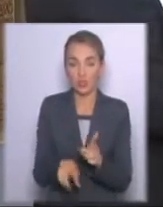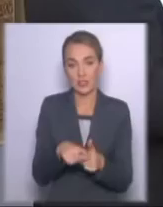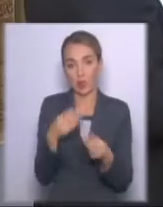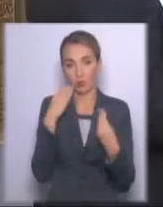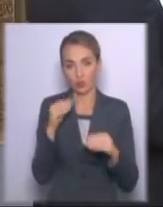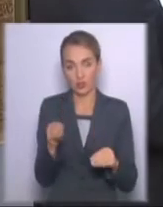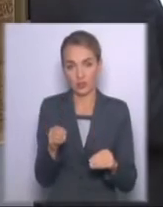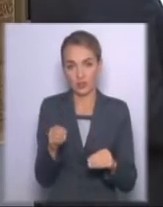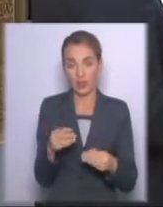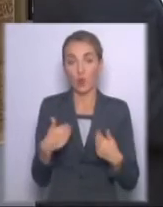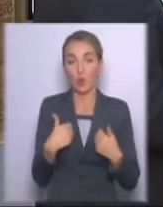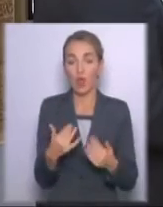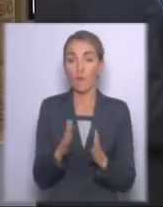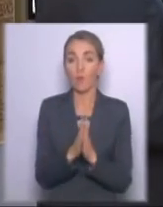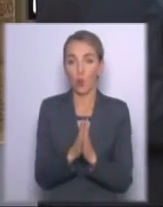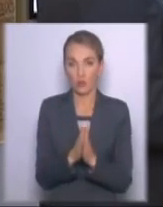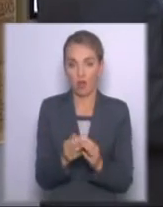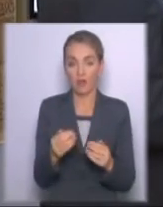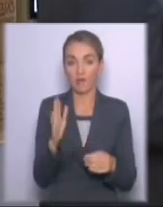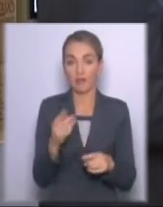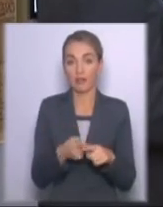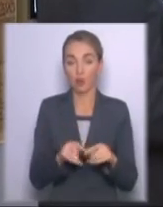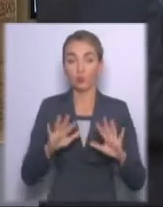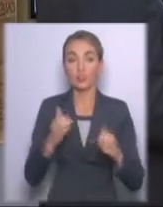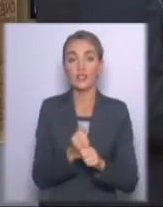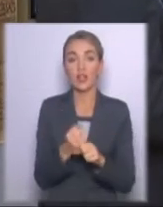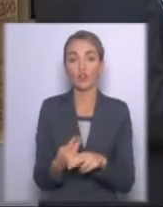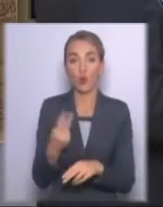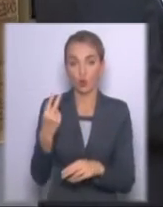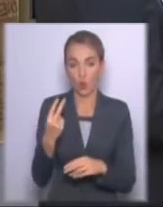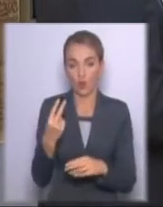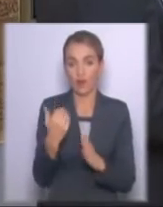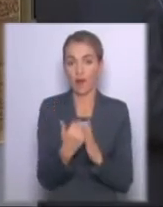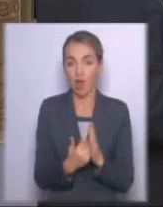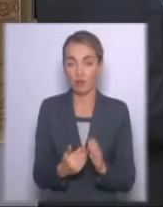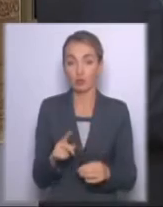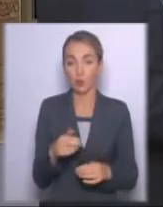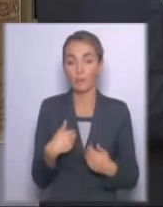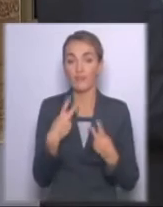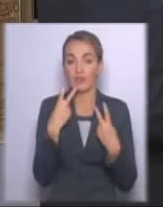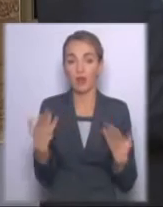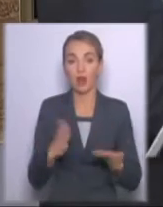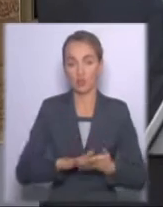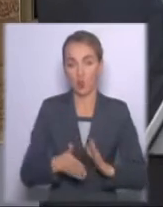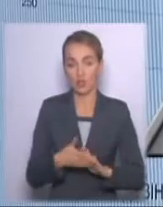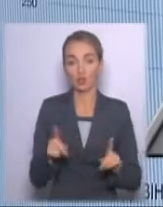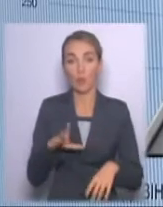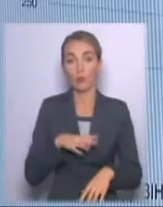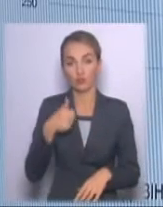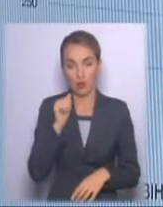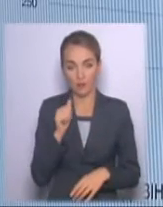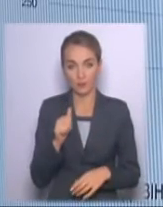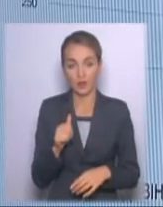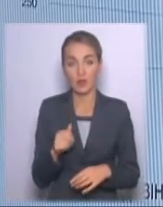улучшилась. Абсолютно. У мене просьба в даному випадку зробити двійний графік, для того, щоб ми бачили, яка ситуація, що було вчора.